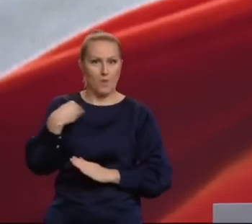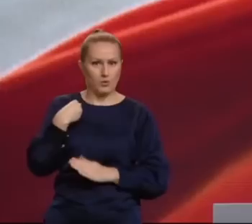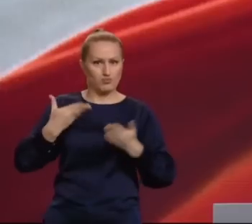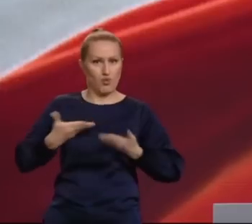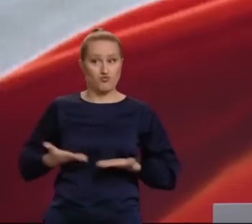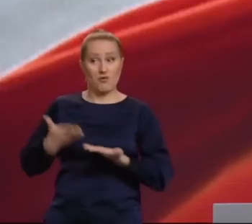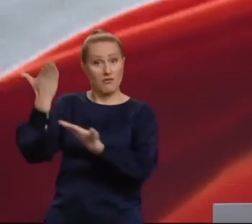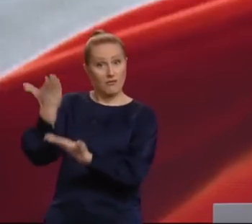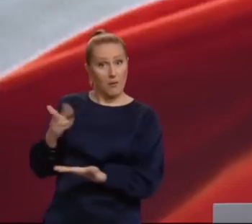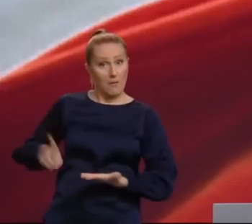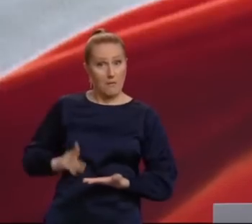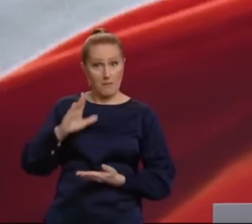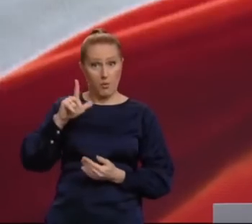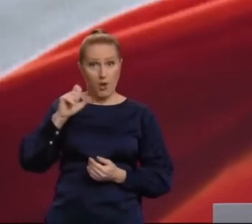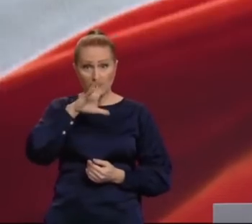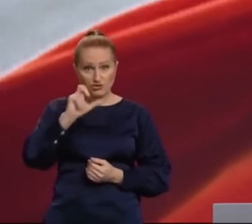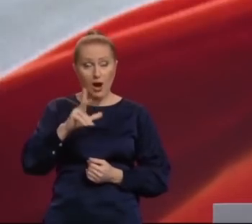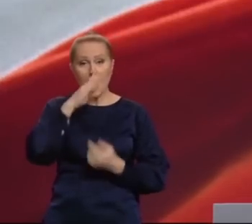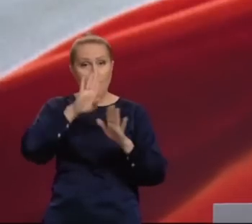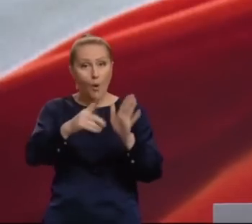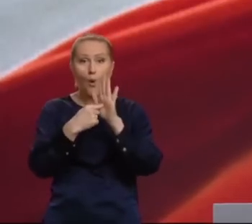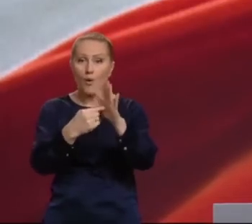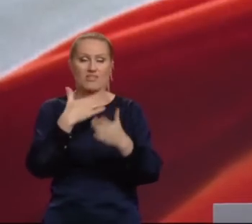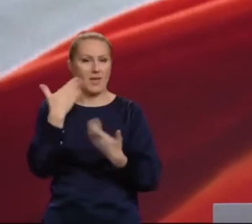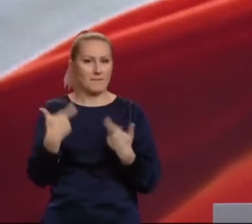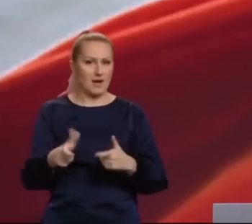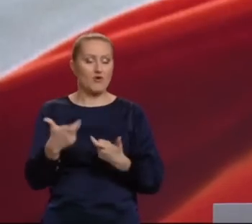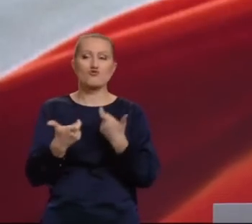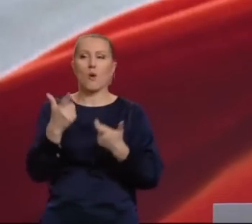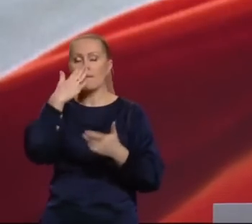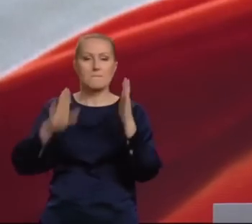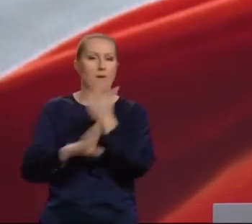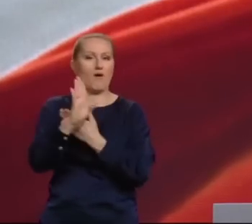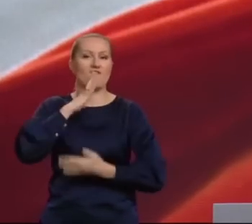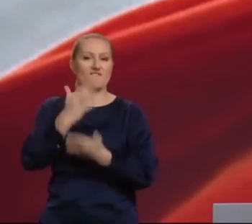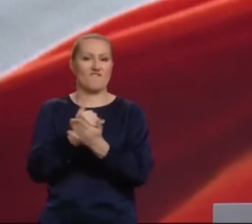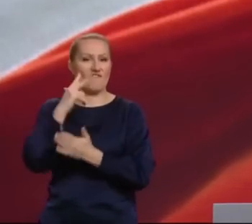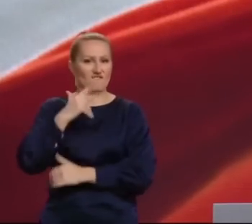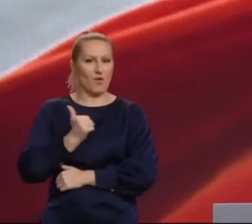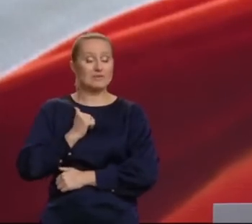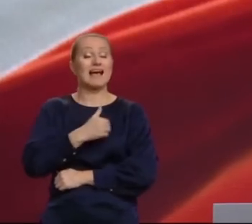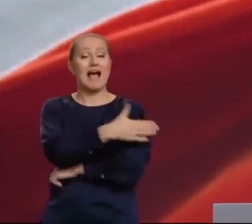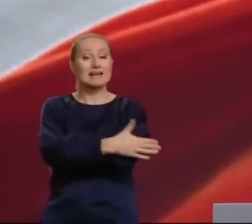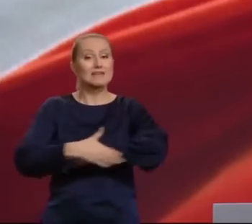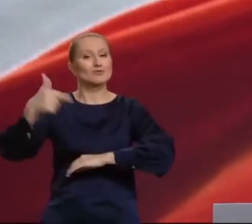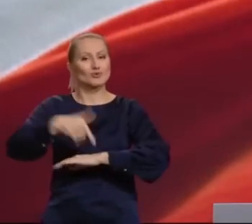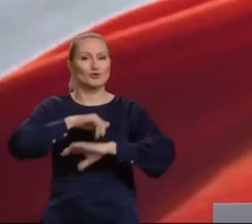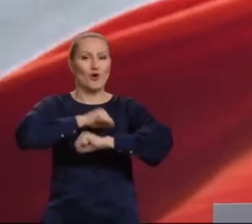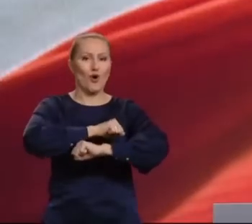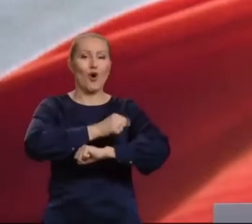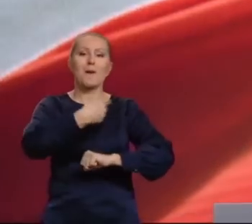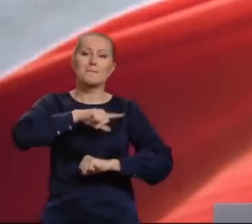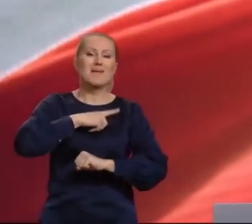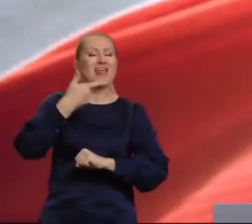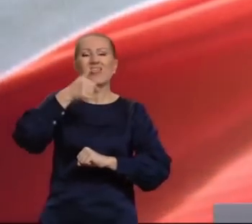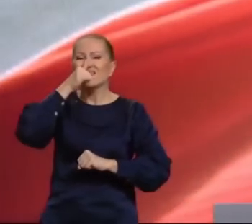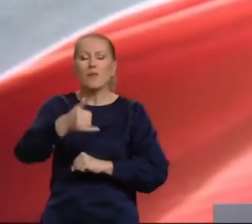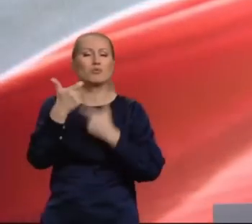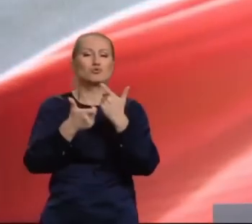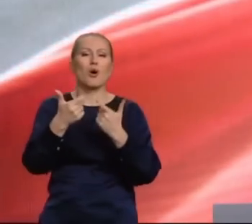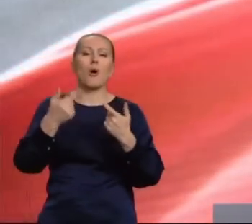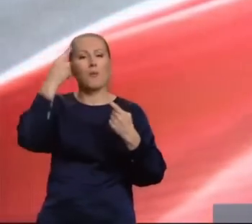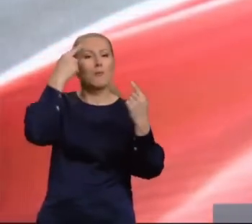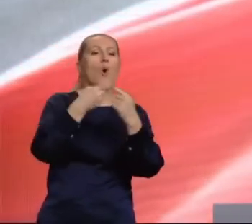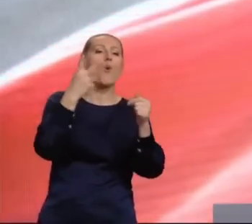nie wykazuje, instrumentalnie i propagandowo posługując się wojskiem. Granica musi być chroniona, nie możemy tu ulegać żadnej poprawności politycznej.